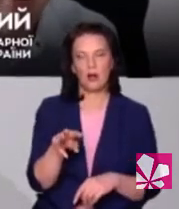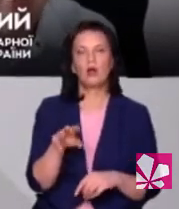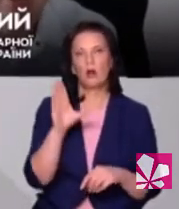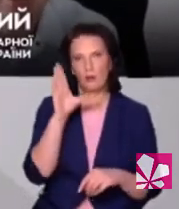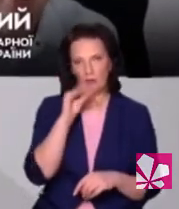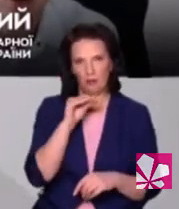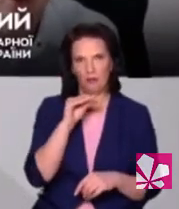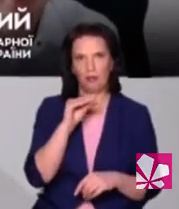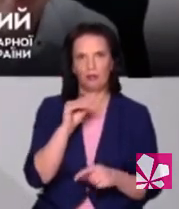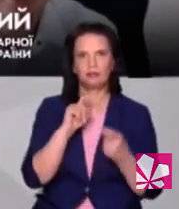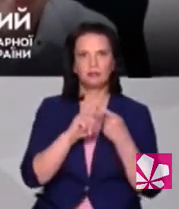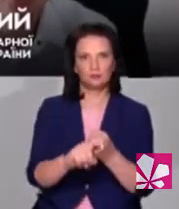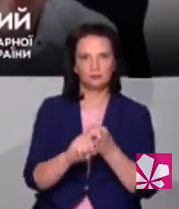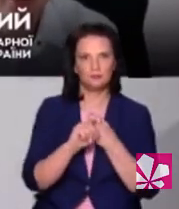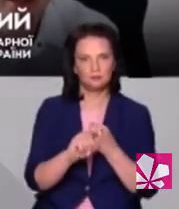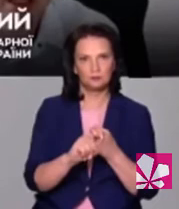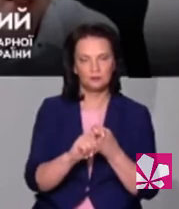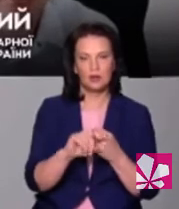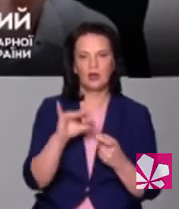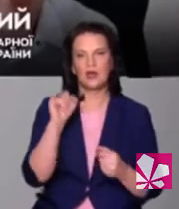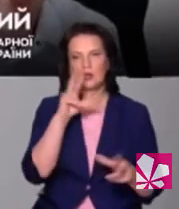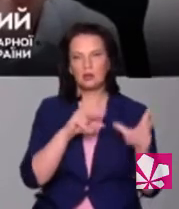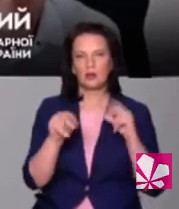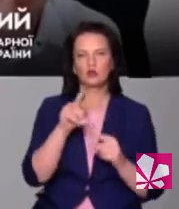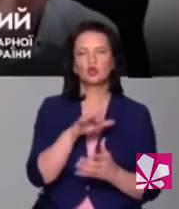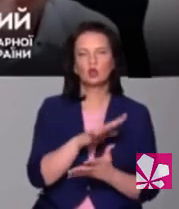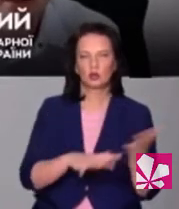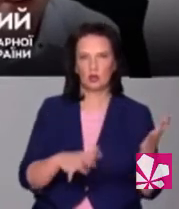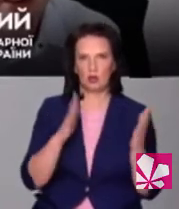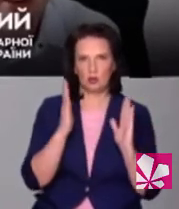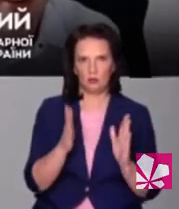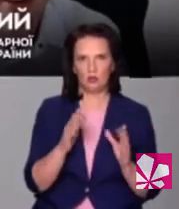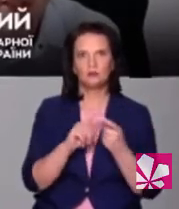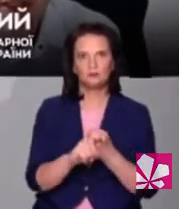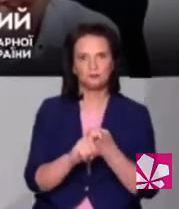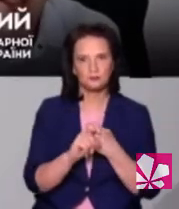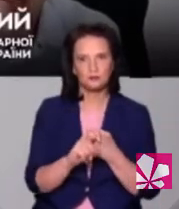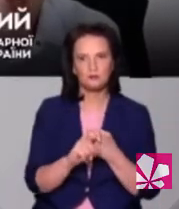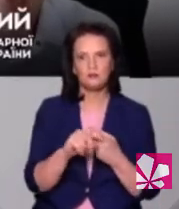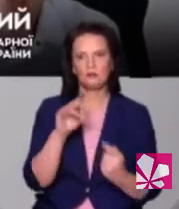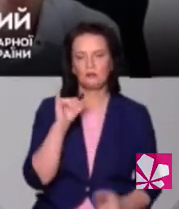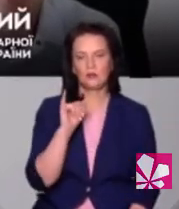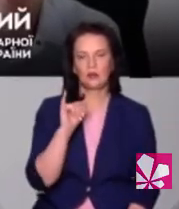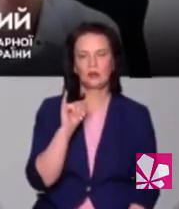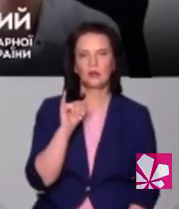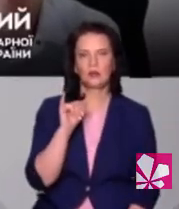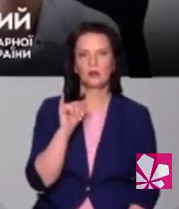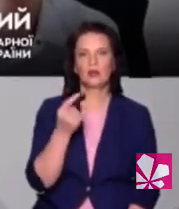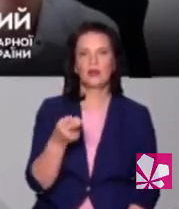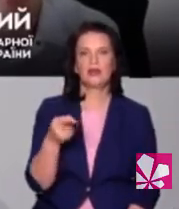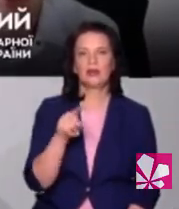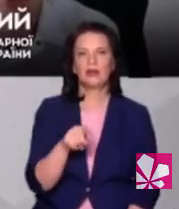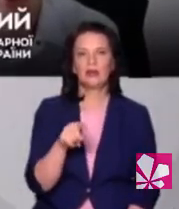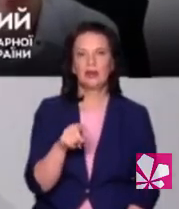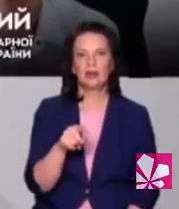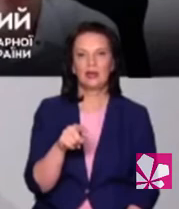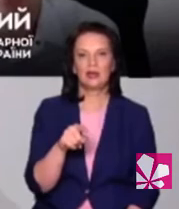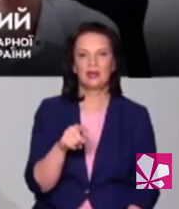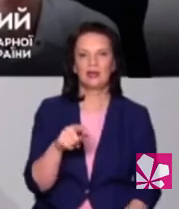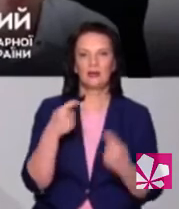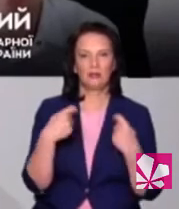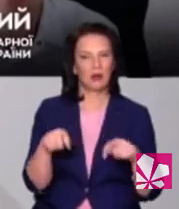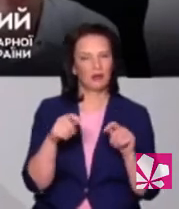вдається тримати зв'язок і надіємося, що і надалі буде вдаватися. І цих ринків не буде, вони просто